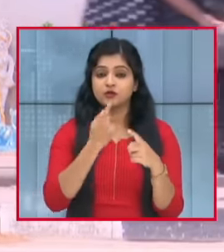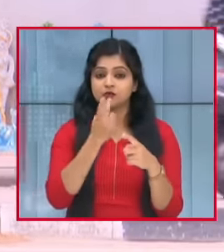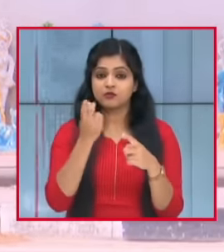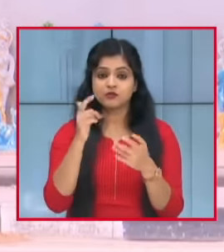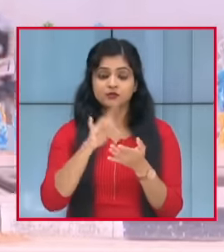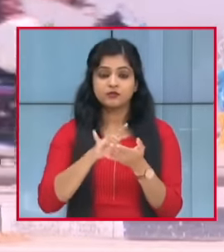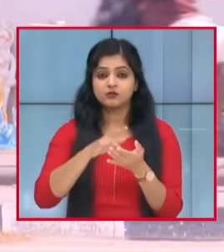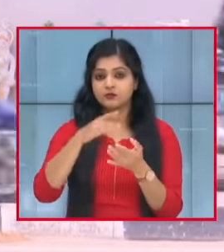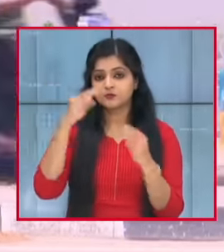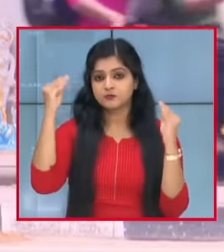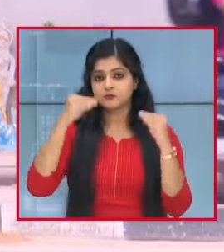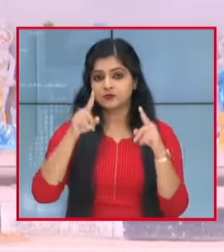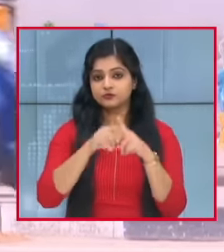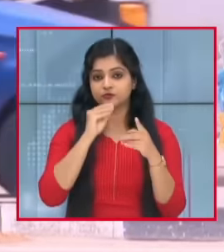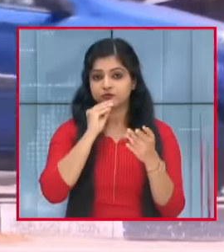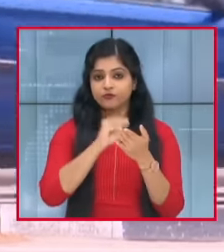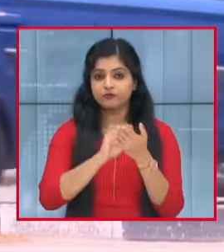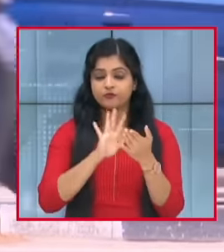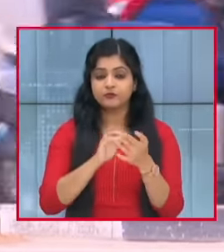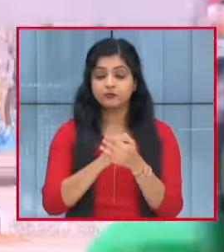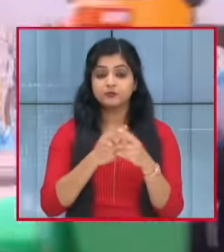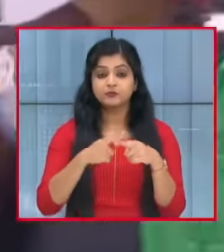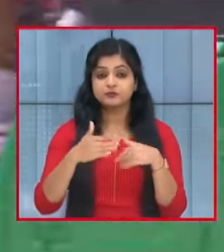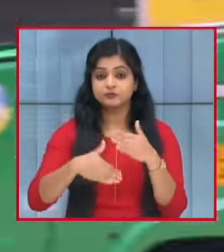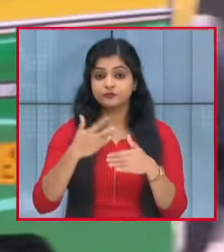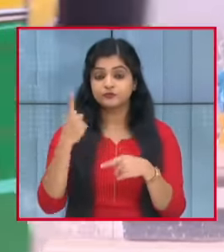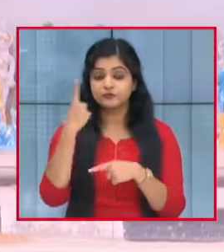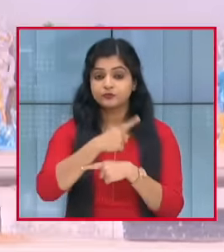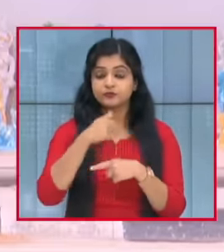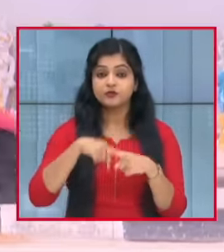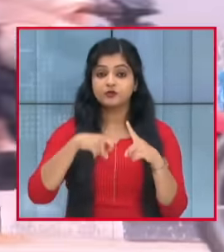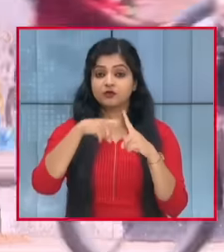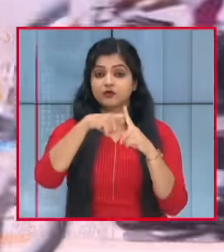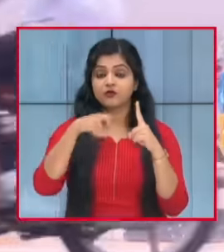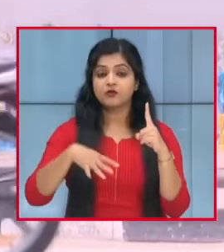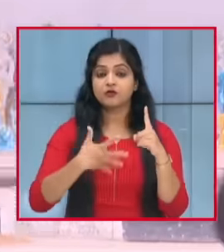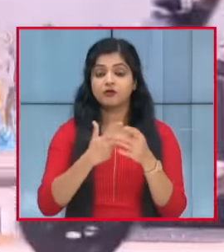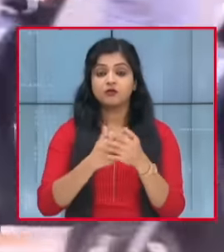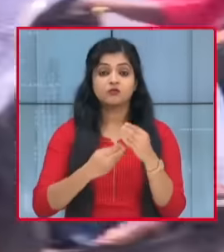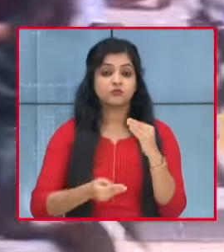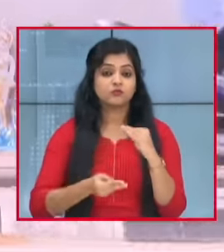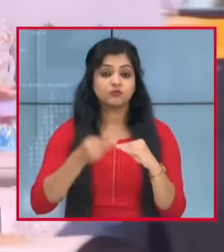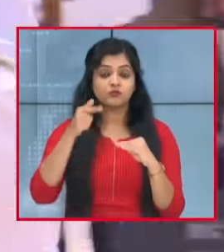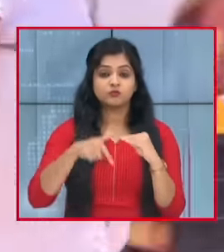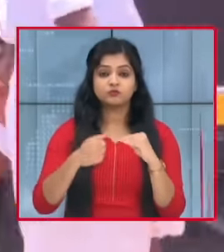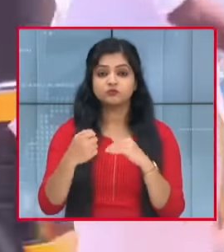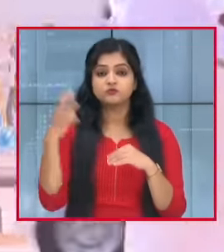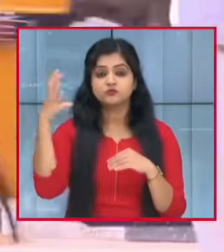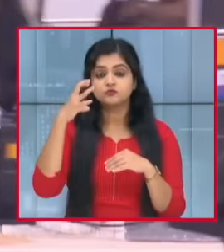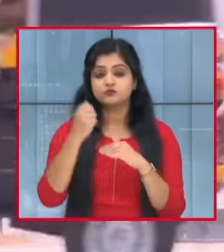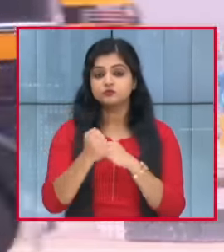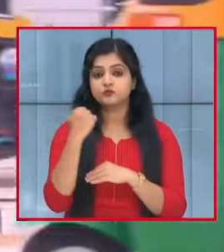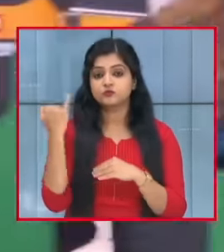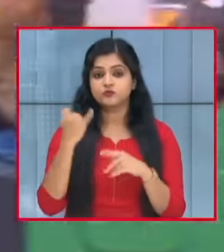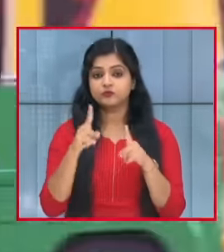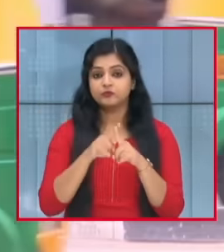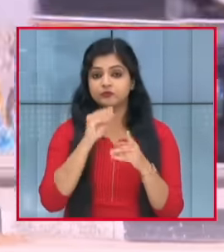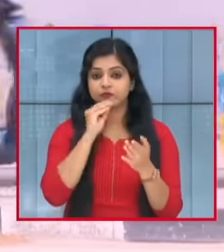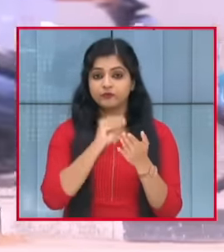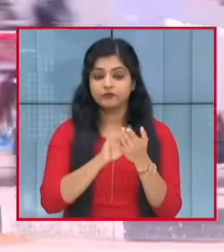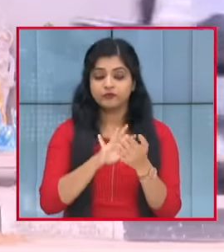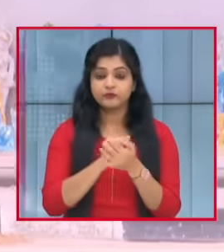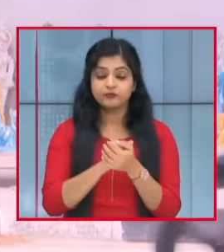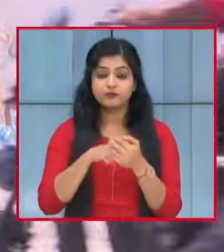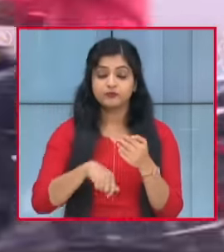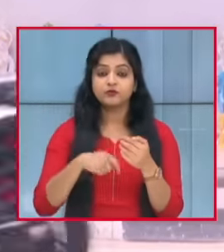സാധ്യത പ്രവചിക്കുന്നുണ്ട്. പക്ഷെ വരും ദിവസങ്ങളിലും കേരളത്തിൽ പൊതുവെ കടുത്ത ചൂടുണ്ടാകുമെന്നാണ് വിലയിരുത്തൽ.